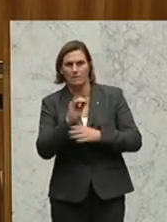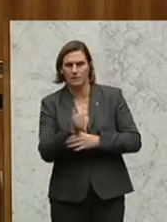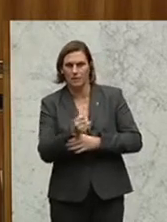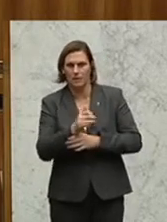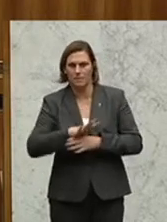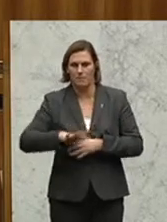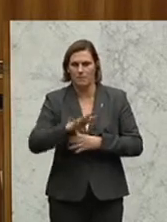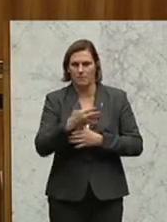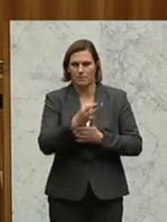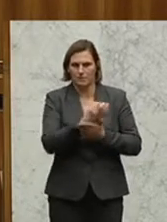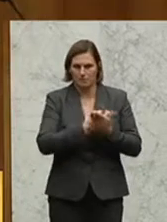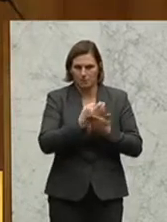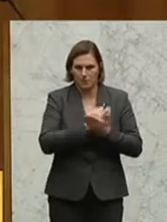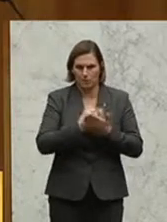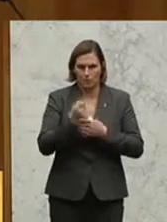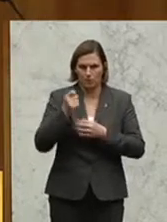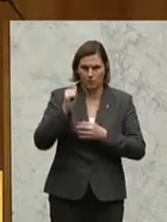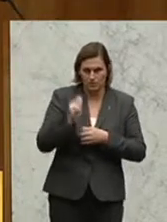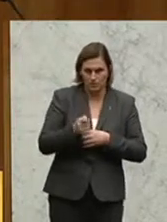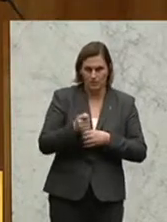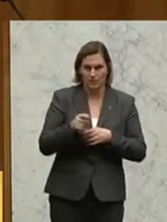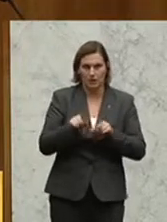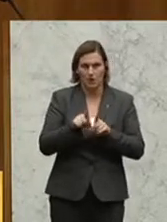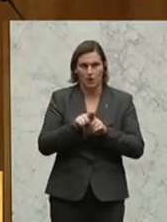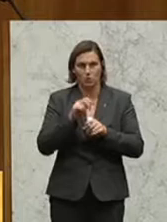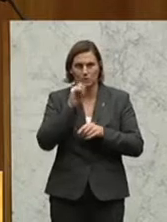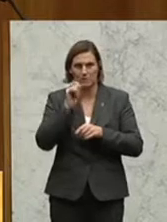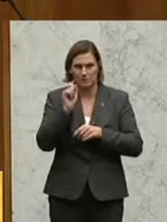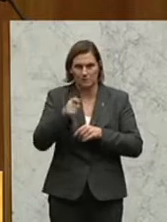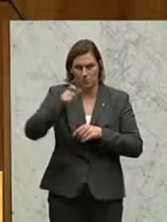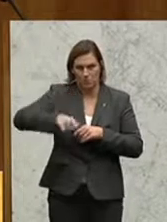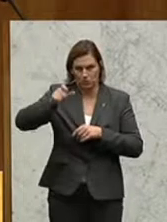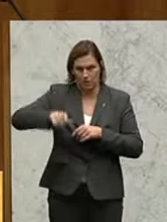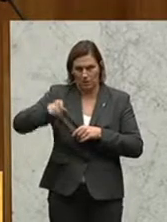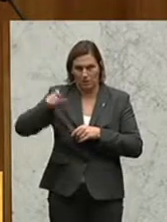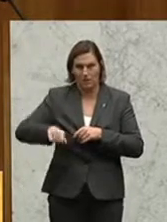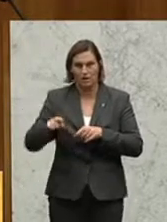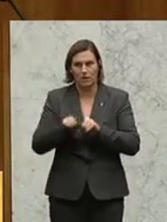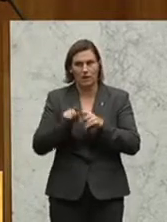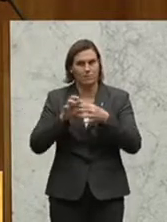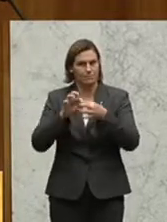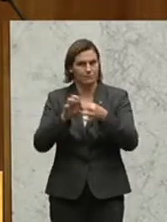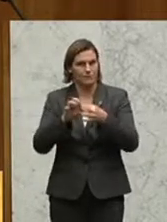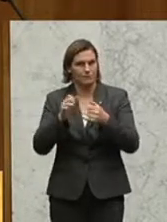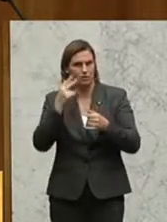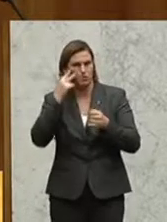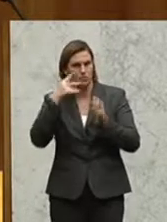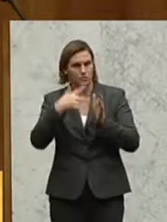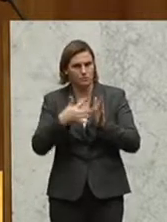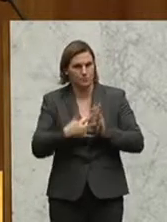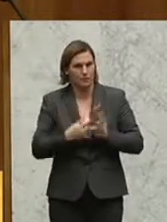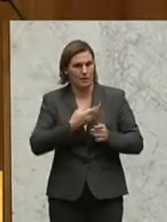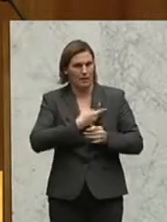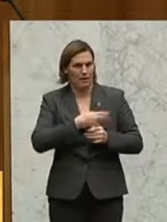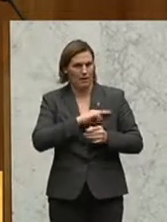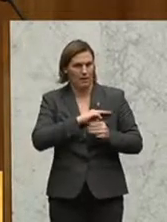der Weiterbildung des richterlichen, aber auch nicht richterlichen Personals, vor allem wenn es um die Beurteilung eines